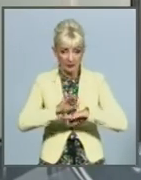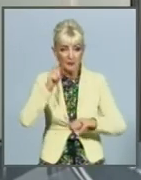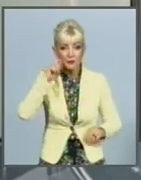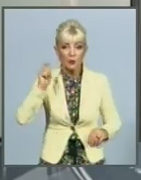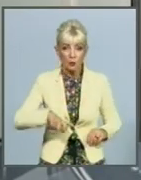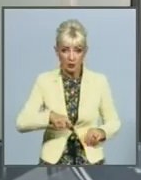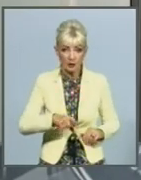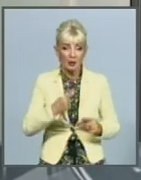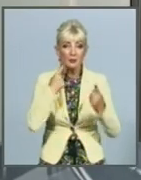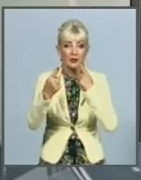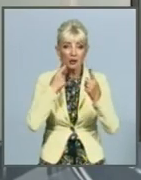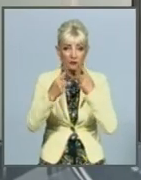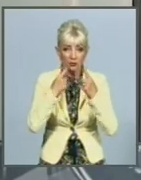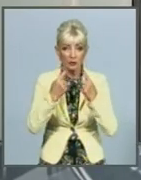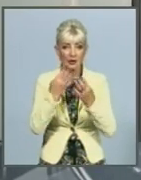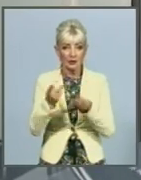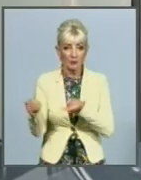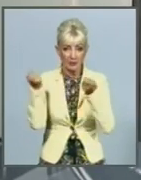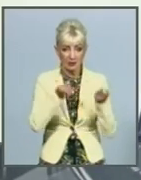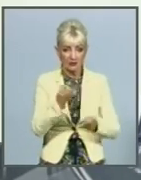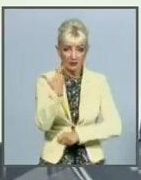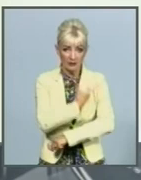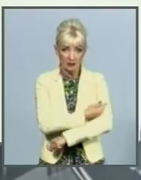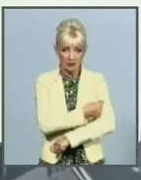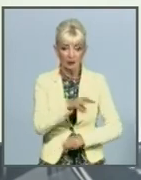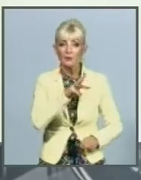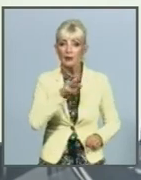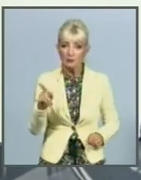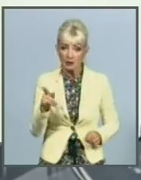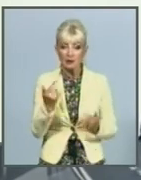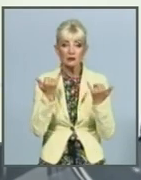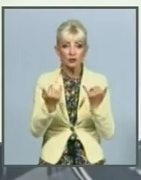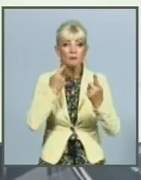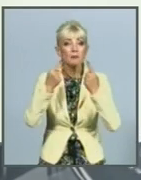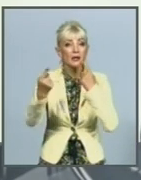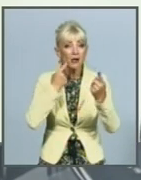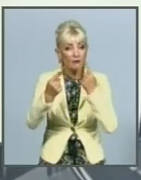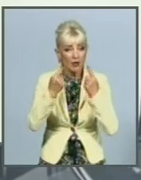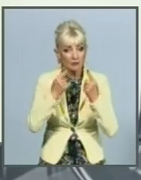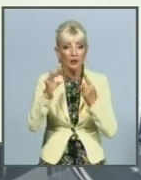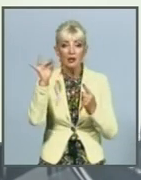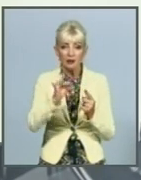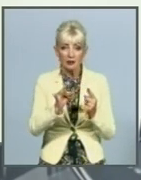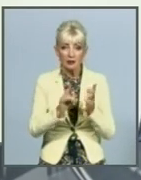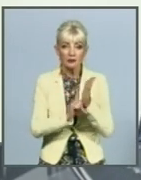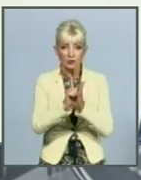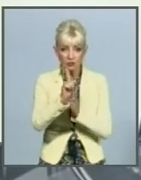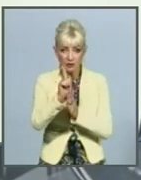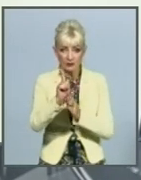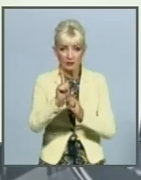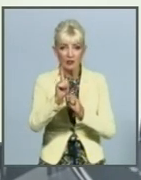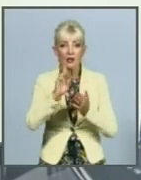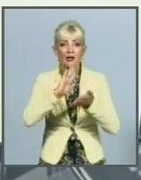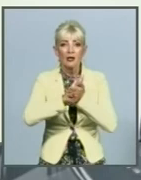Україна веде перемовини щодо поставки вакцини. Ми ведемо перемовини і вступаємо в загальний альянс